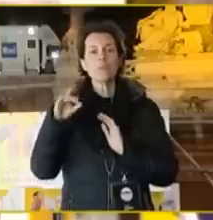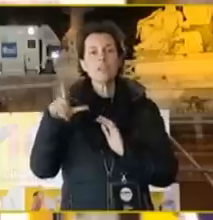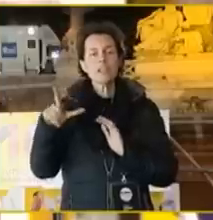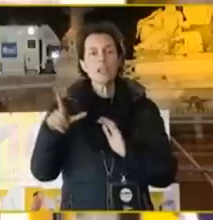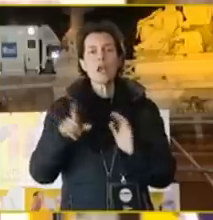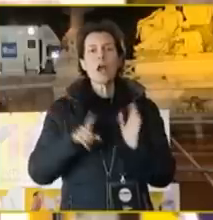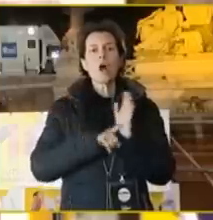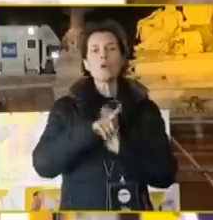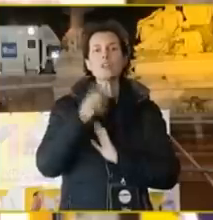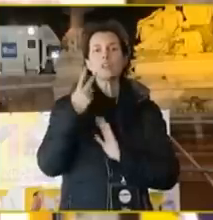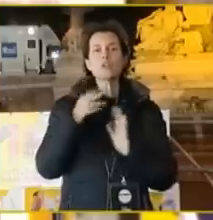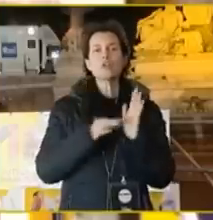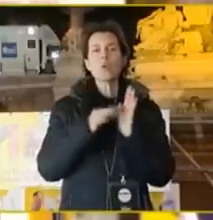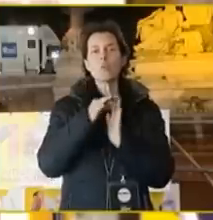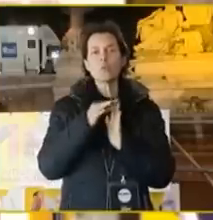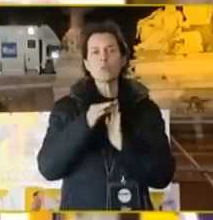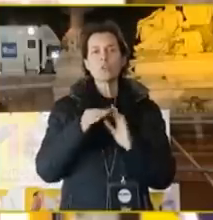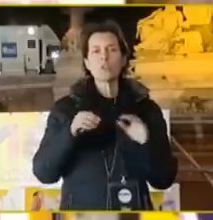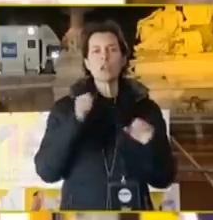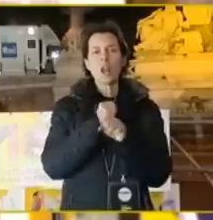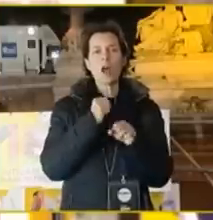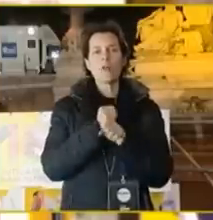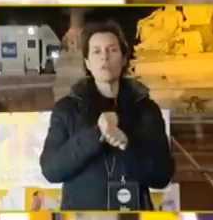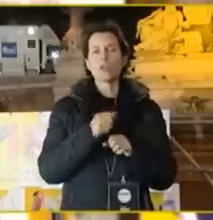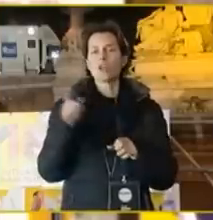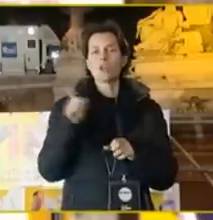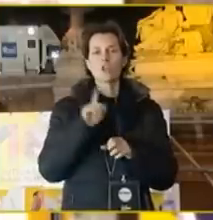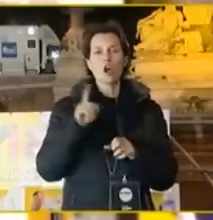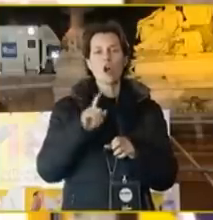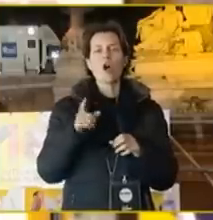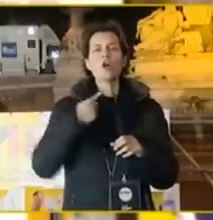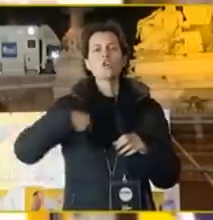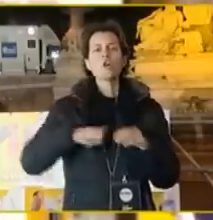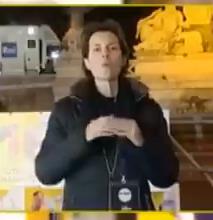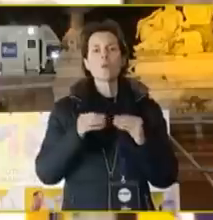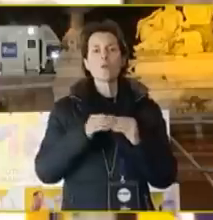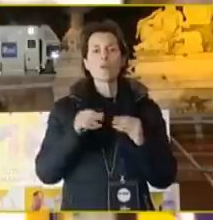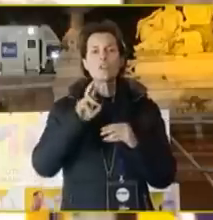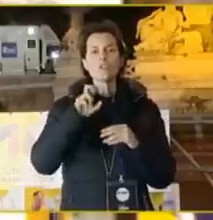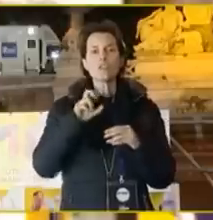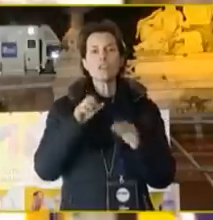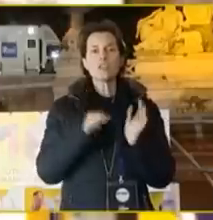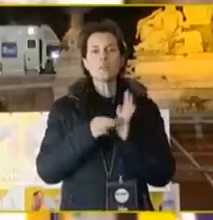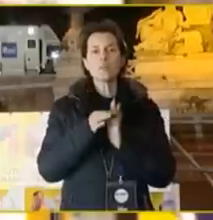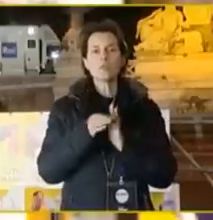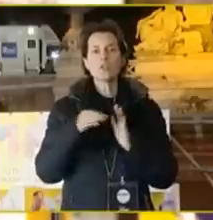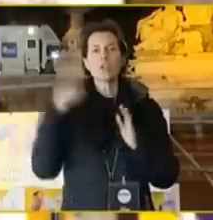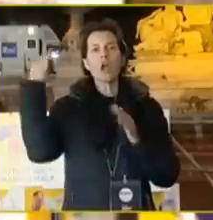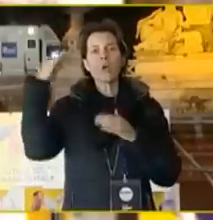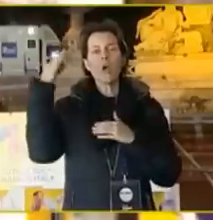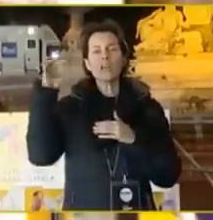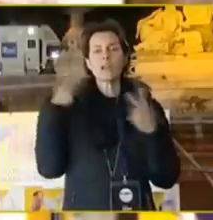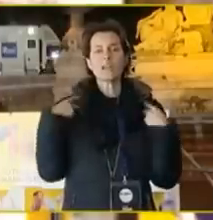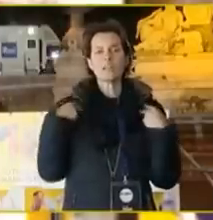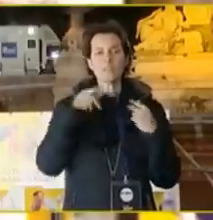due punti l'occupazione. Noi abbiamo fatto 20 punti per migliorare la qualità della vita degli italiani, che significa una cosa